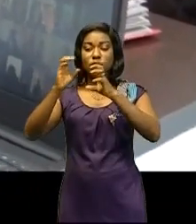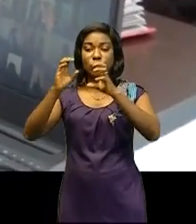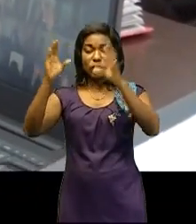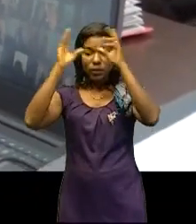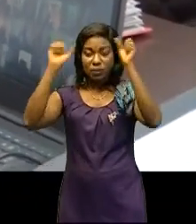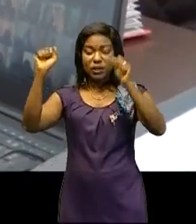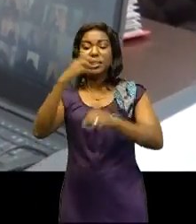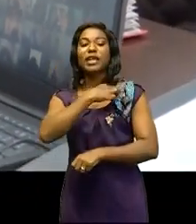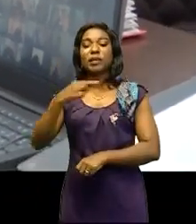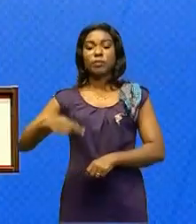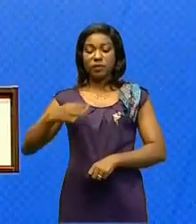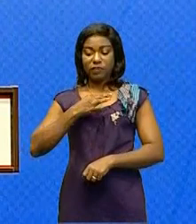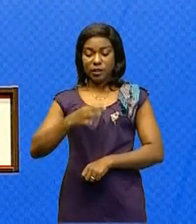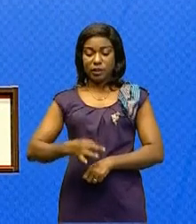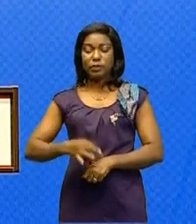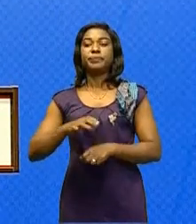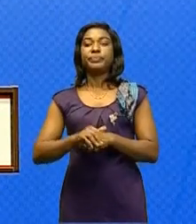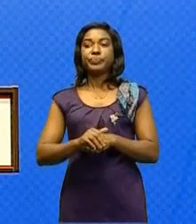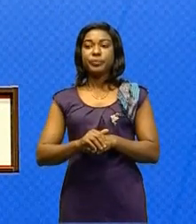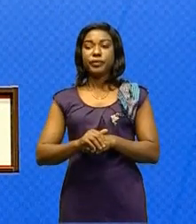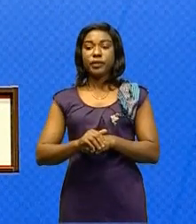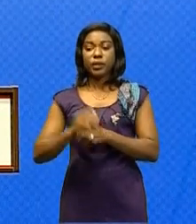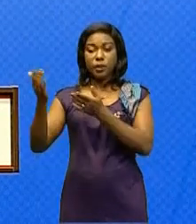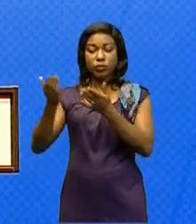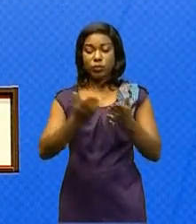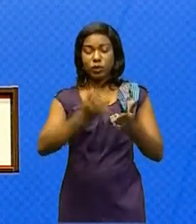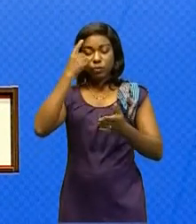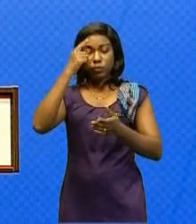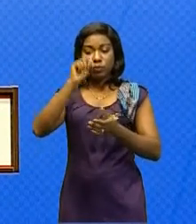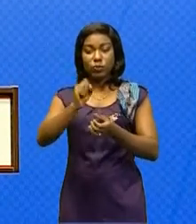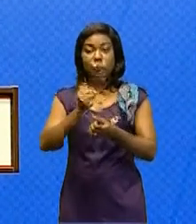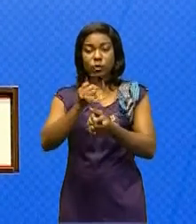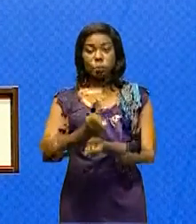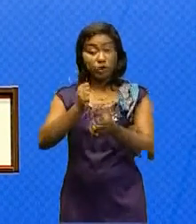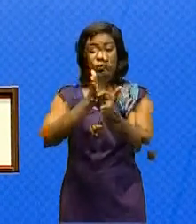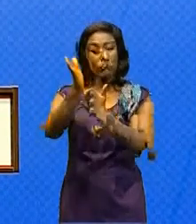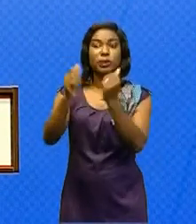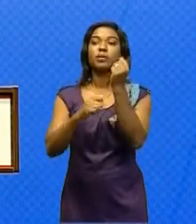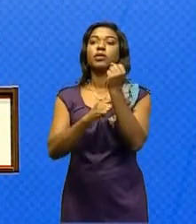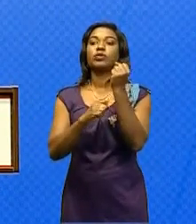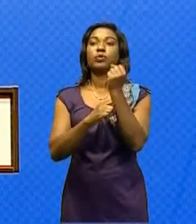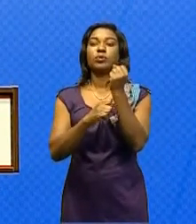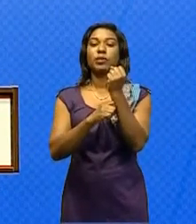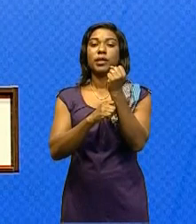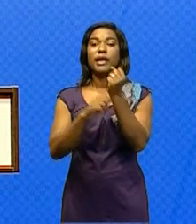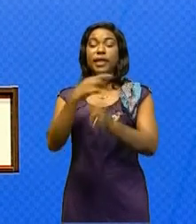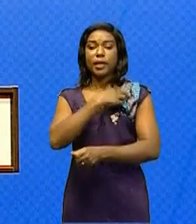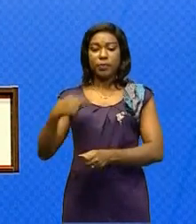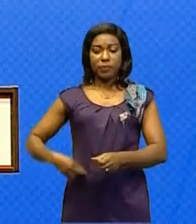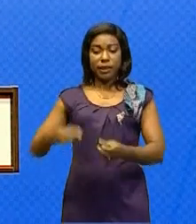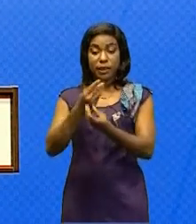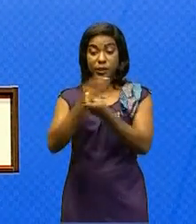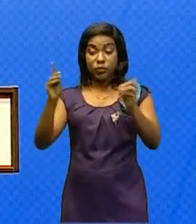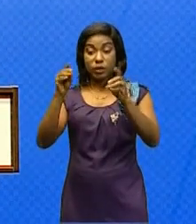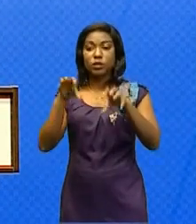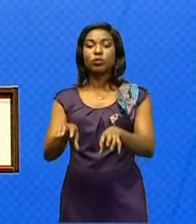Président de la République, portant sur le respect de droits humains. La République démocratique du